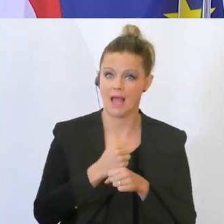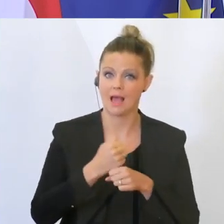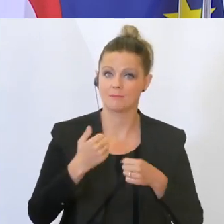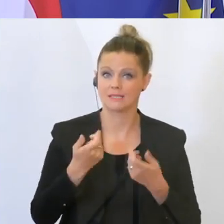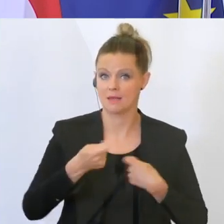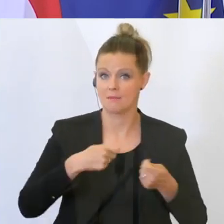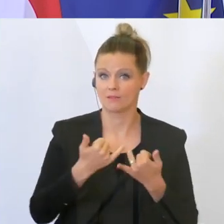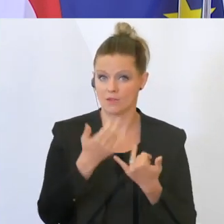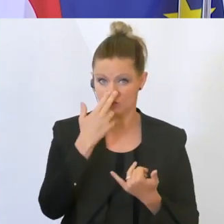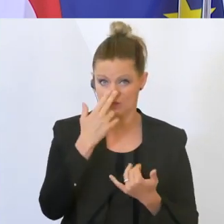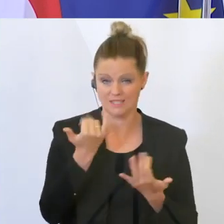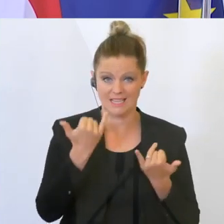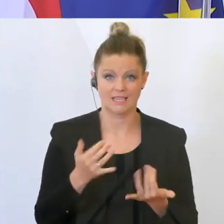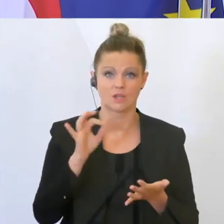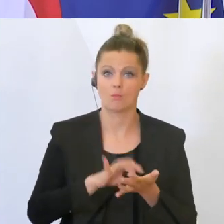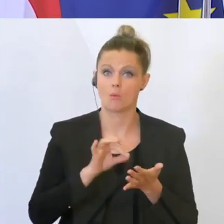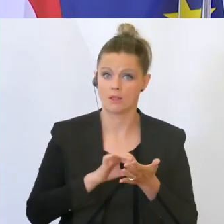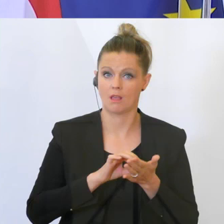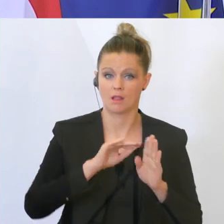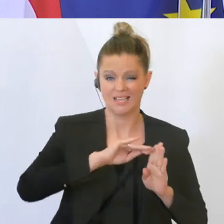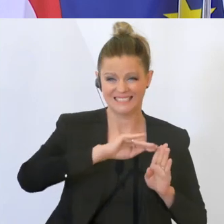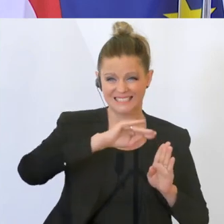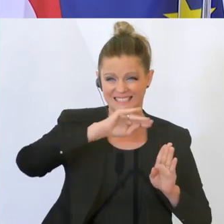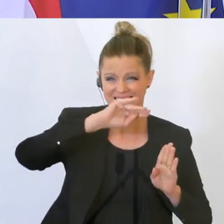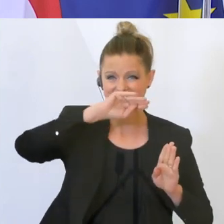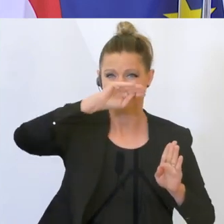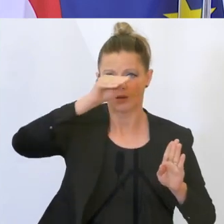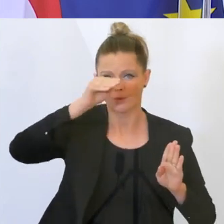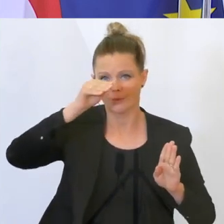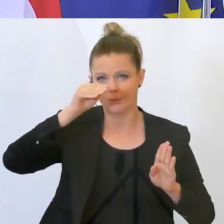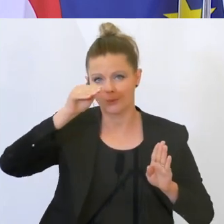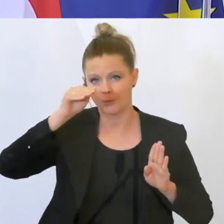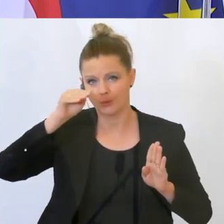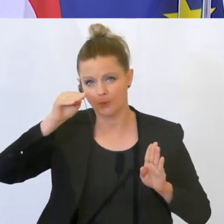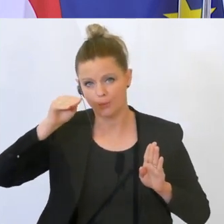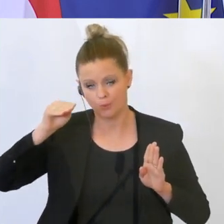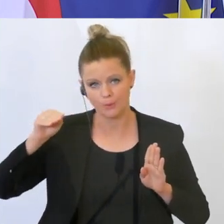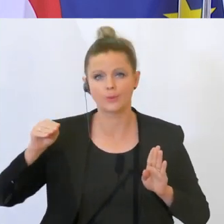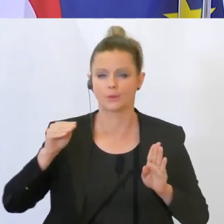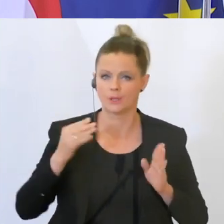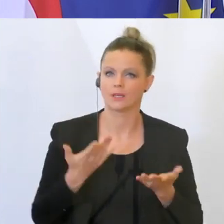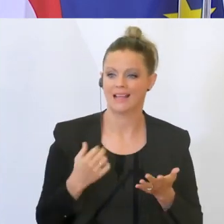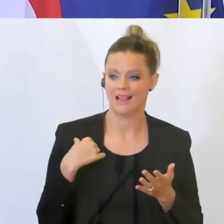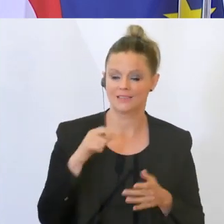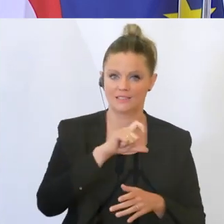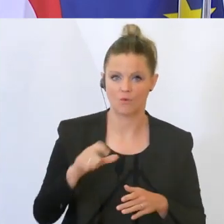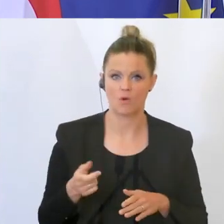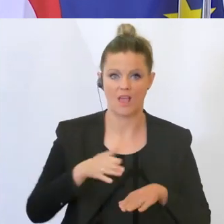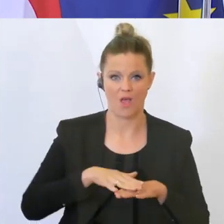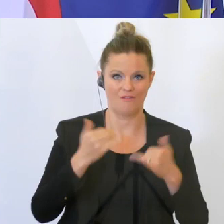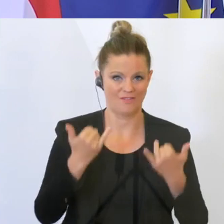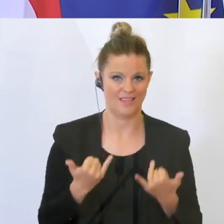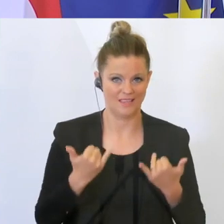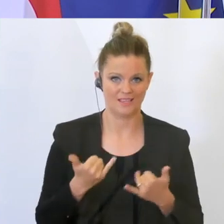aus? Wir sehen weiterhin eine Abflachung der Arbeitslosenquote, der Kurve. Es sind von letzter Woche auf dieser